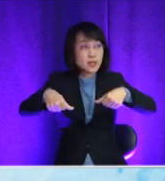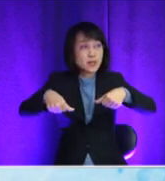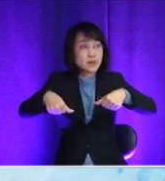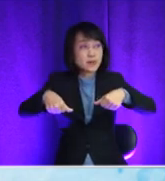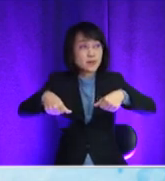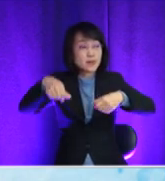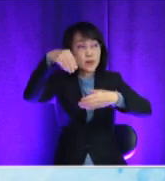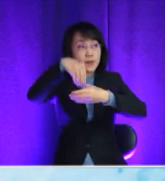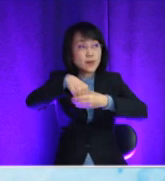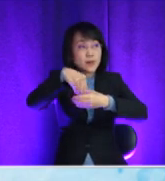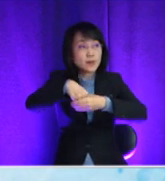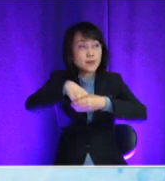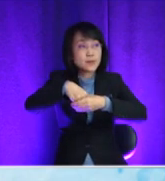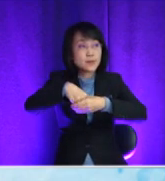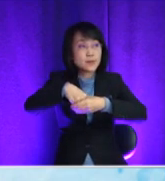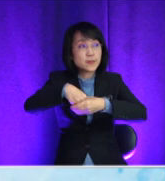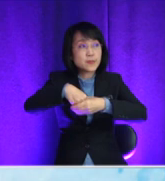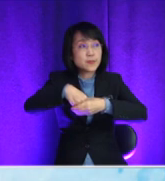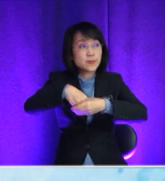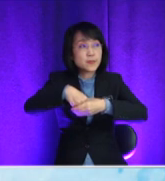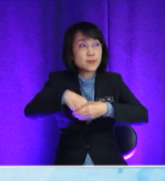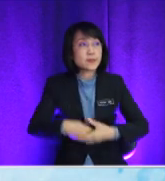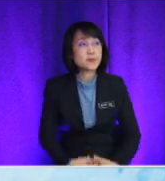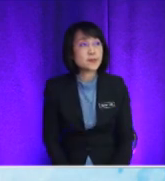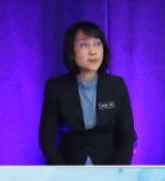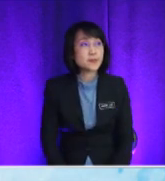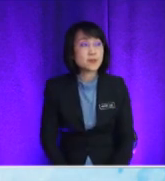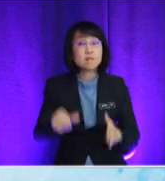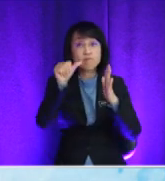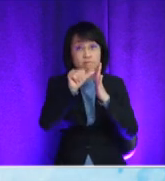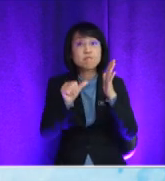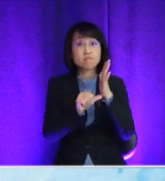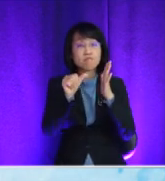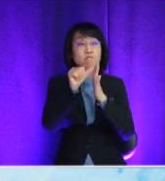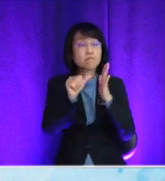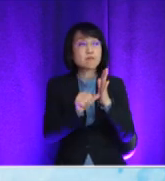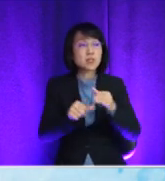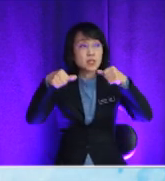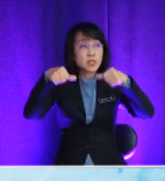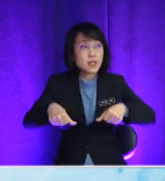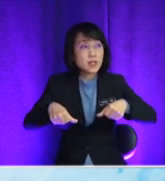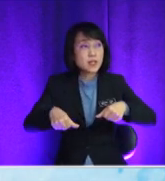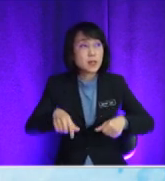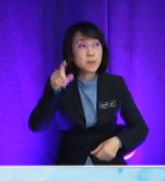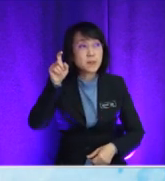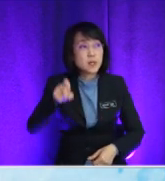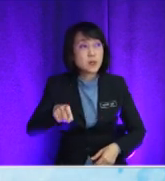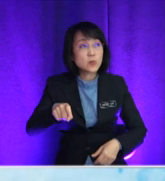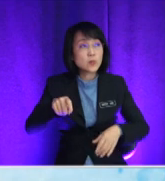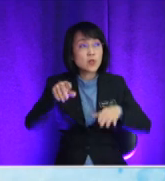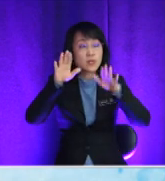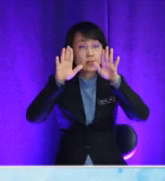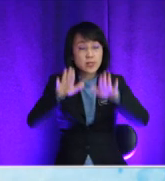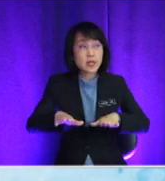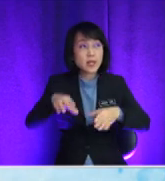sebelah dalam dengan sebelah luar macam ini adalah peraturannya bila kita menekan perlu tekan di sebelah dalam